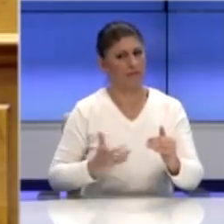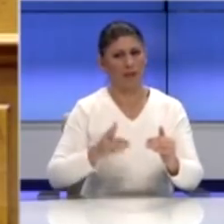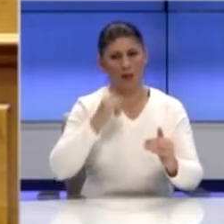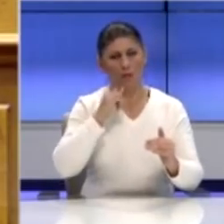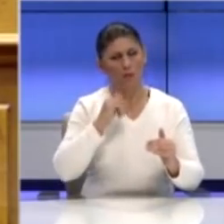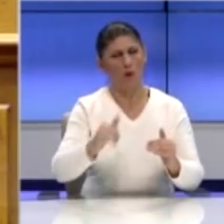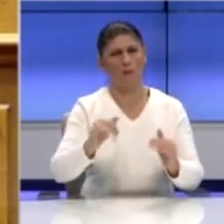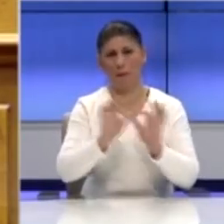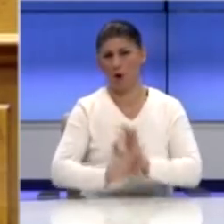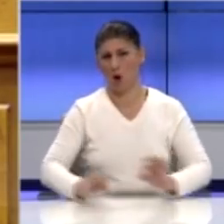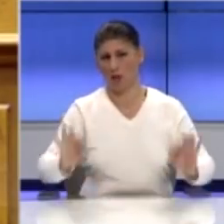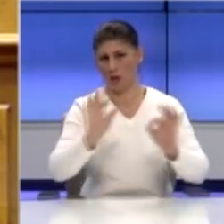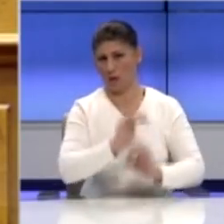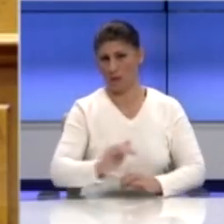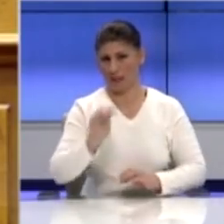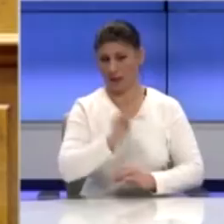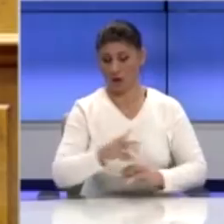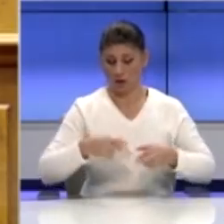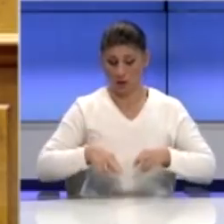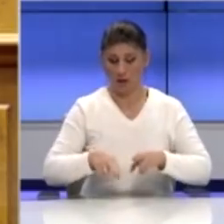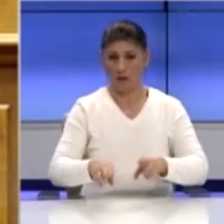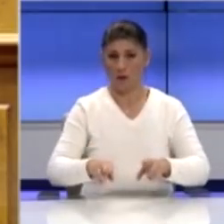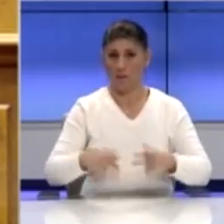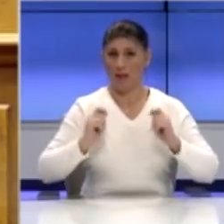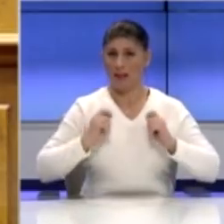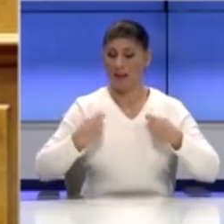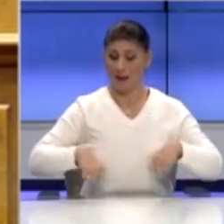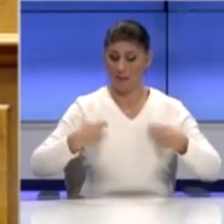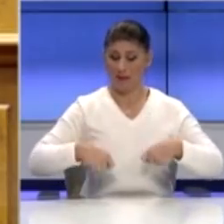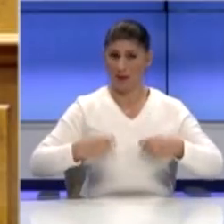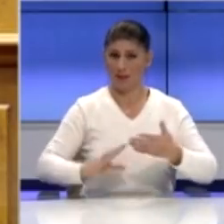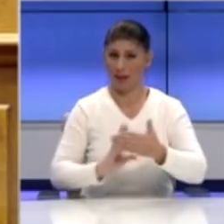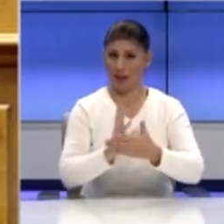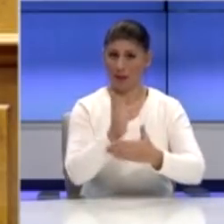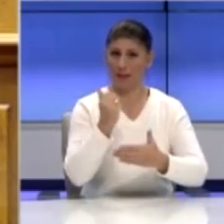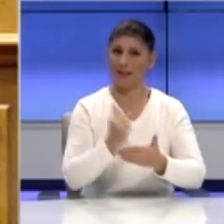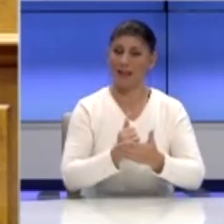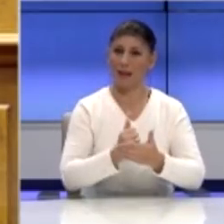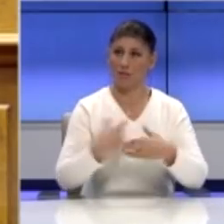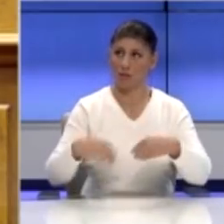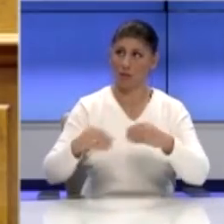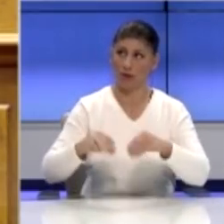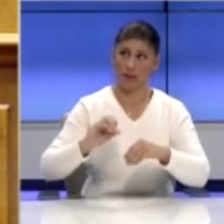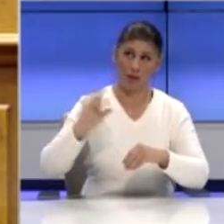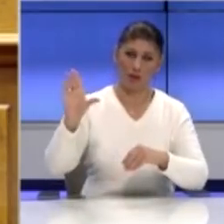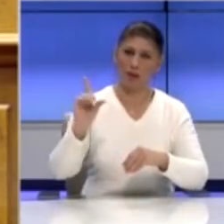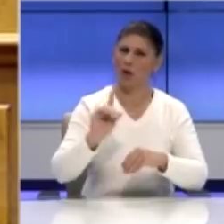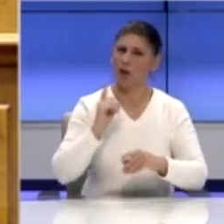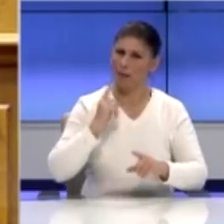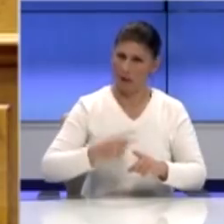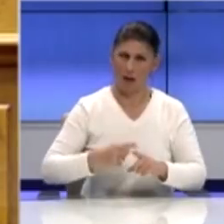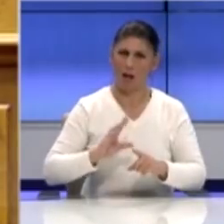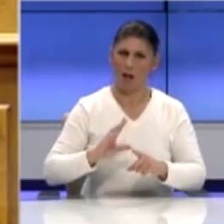συνεχείς προειδοποιήσεις μας πως ο δρόμος της καπιταλιστικής ανάπτυξης και της εξωστρέφειας όχι